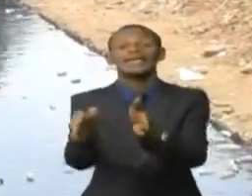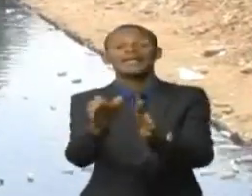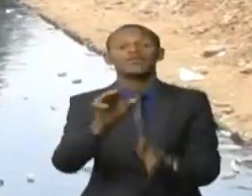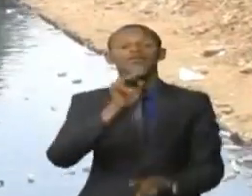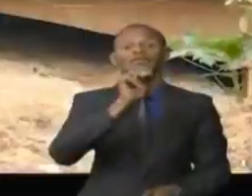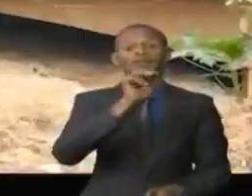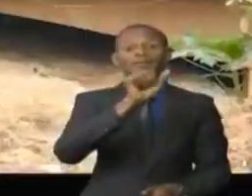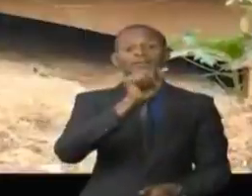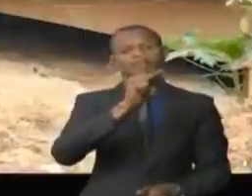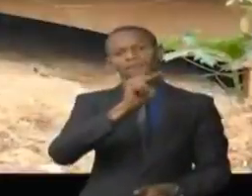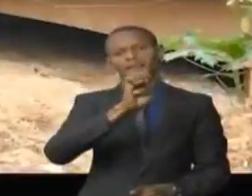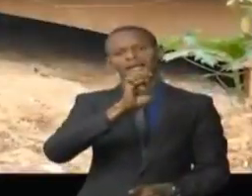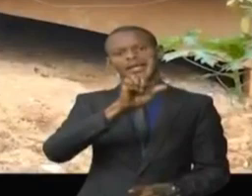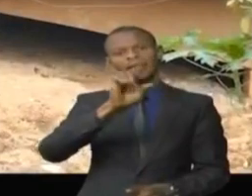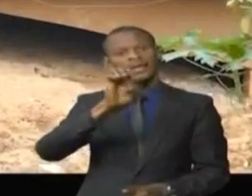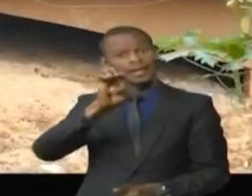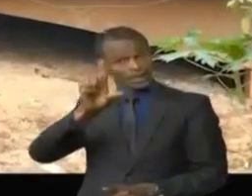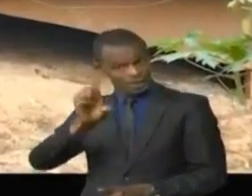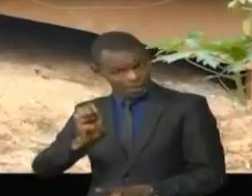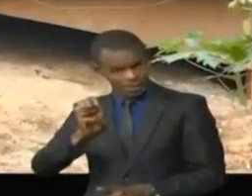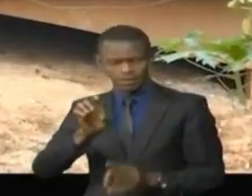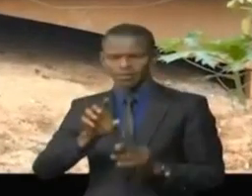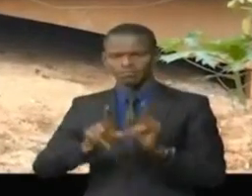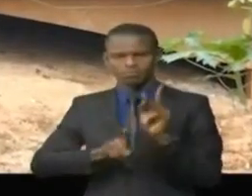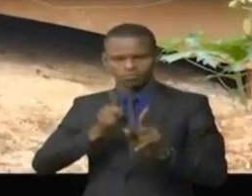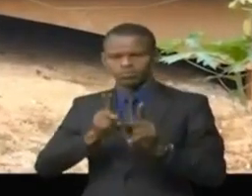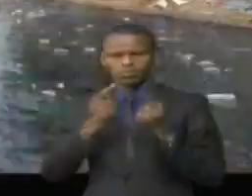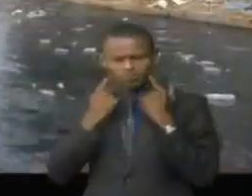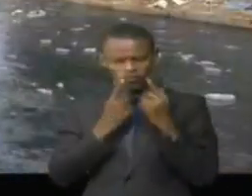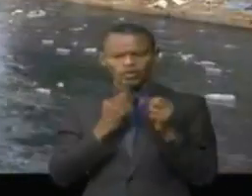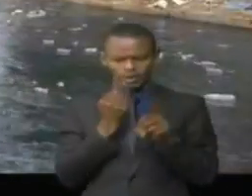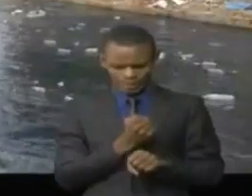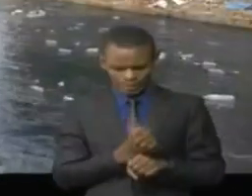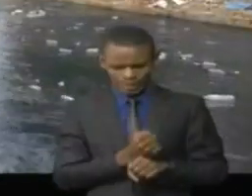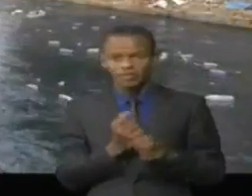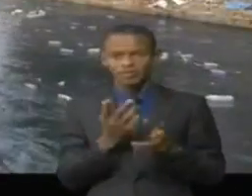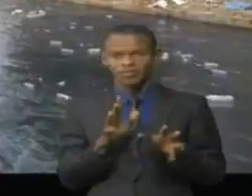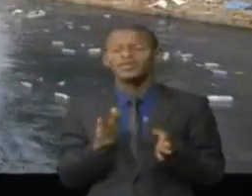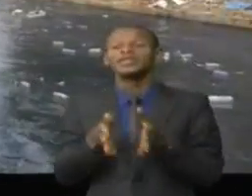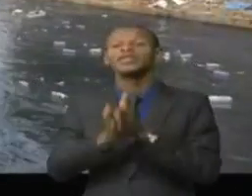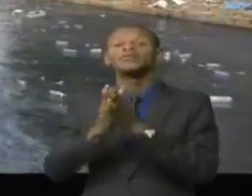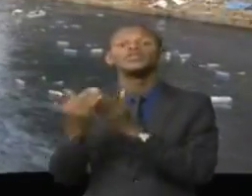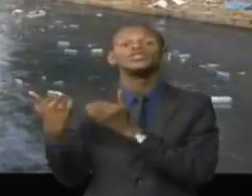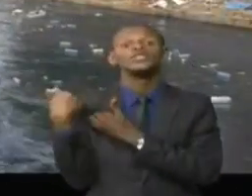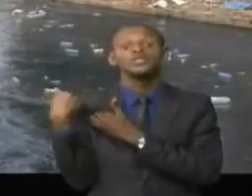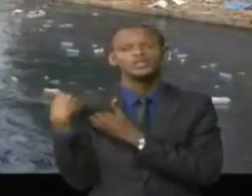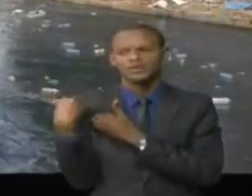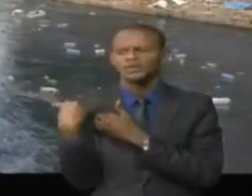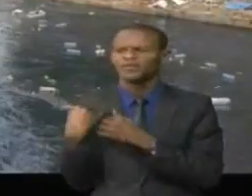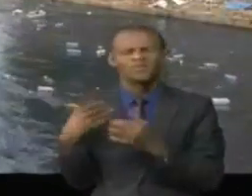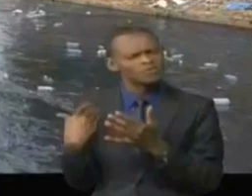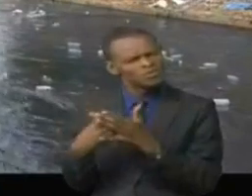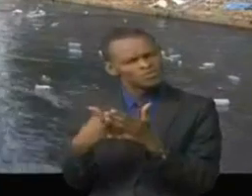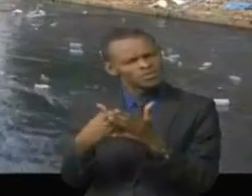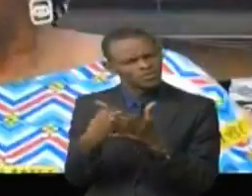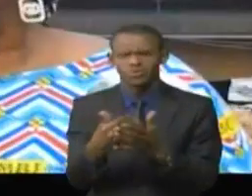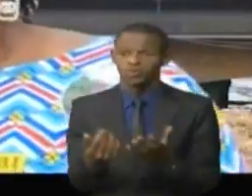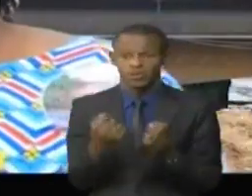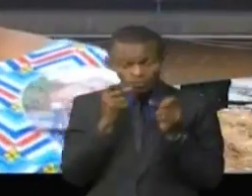provincial à prendre leurs responsabilités, ce qui a été attendu. Le pont Moujiba vient d'être débouché et